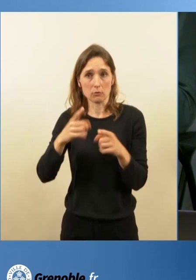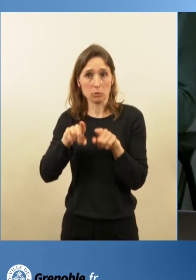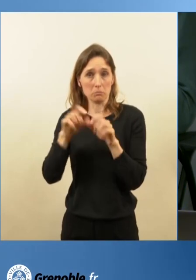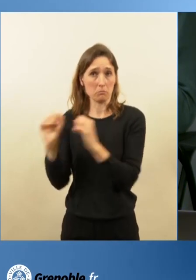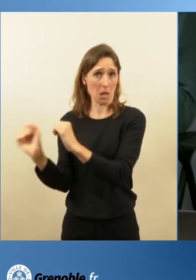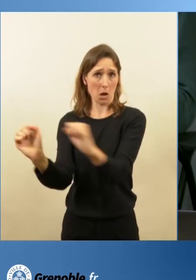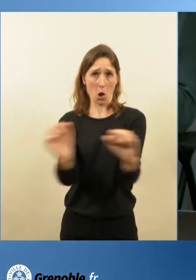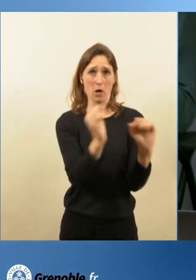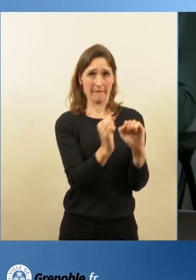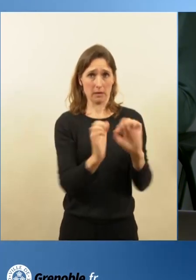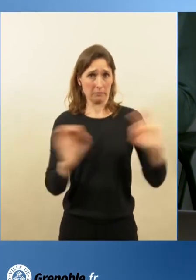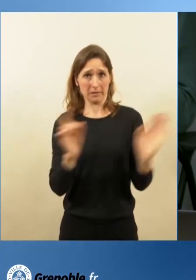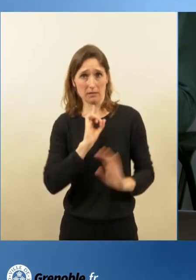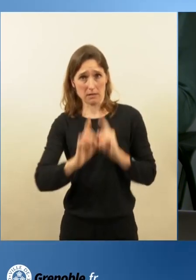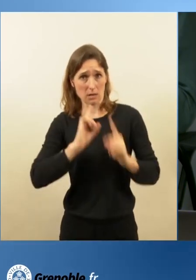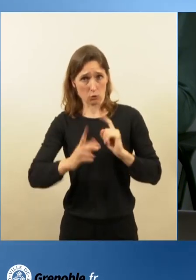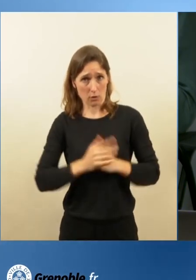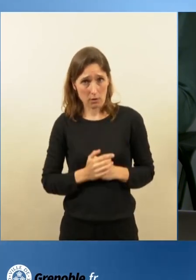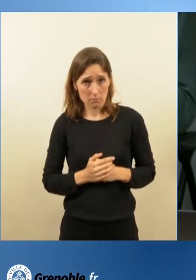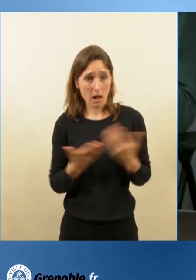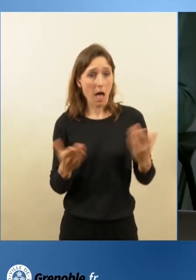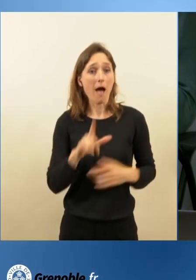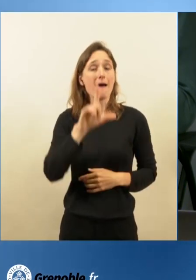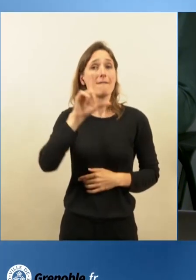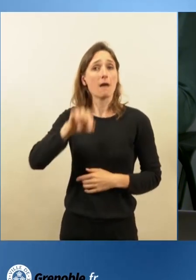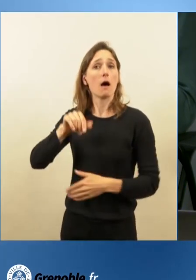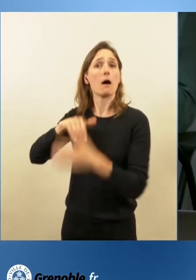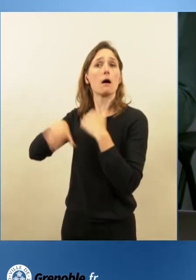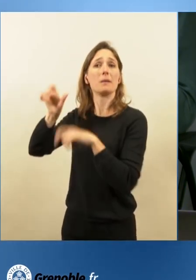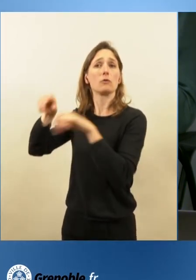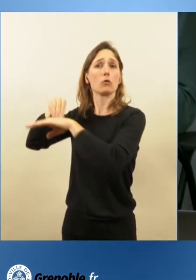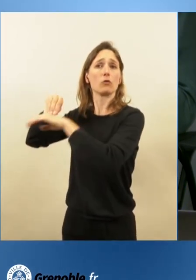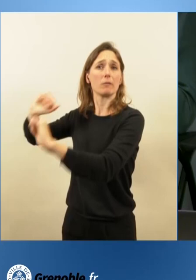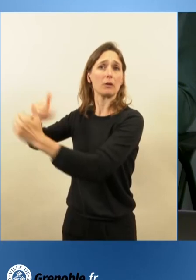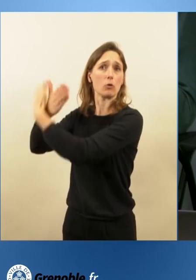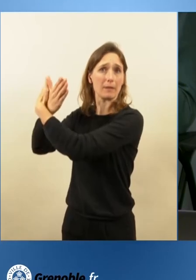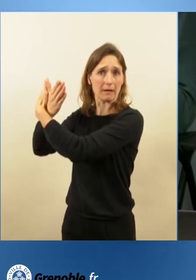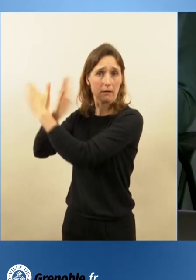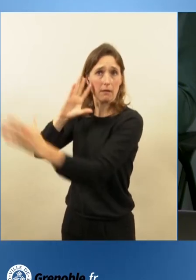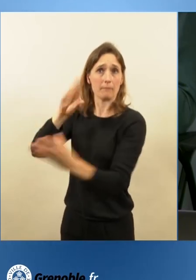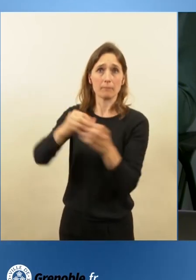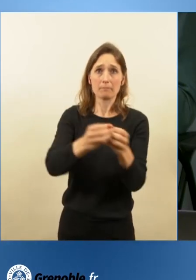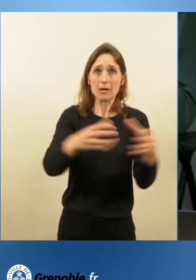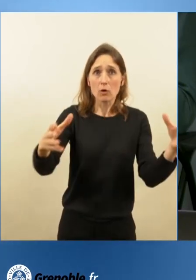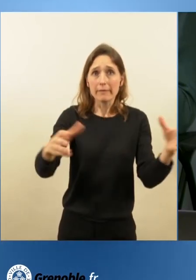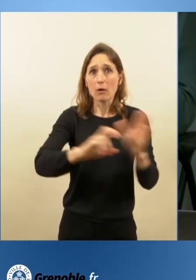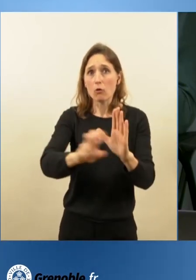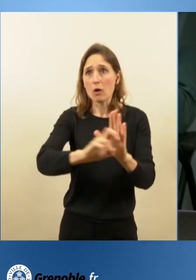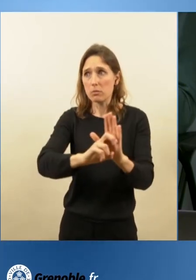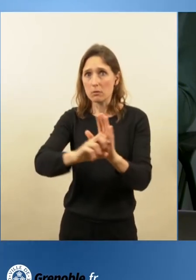bah là si une vingtaine de conseillers métropolitains qui sont conseillés municipal de la majorité de Grenoble qui sont pas d'accord